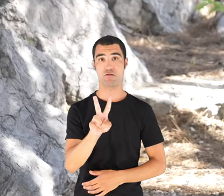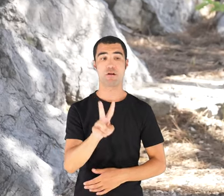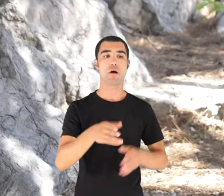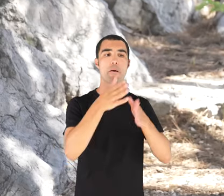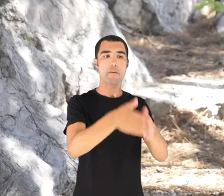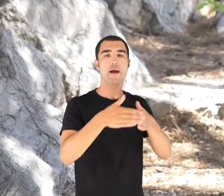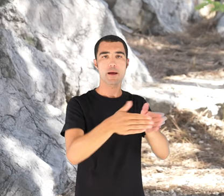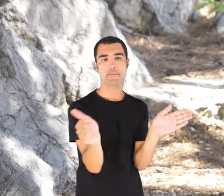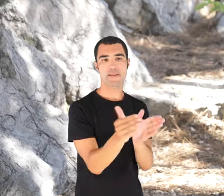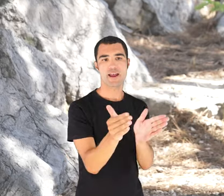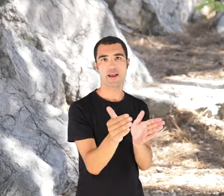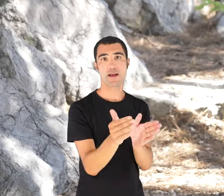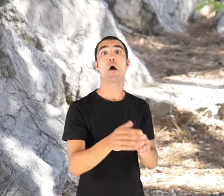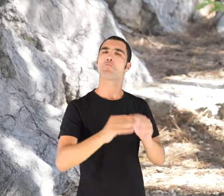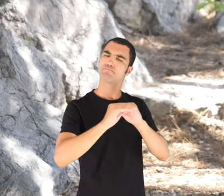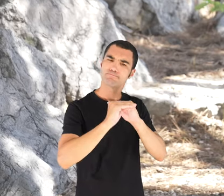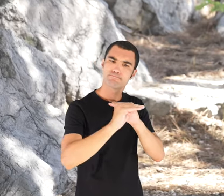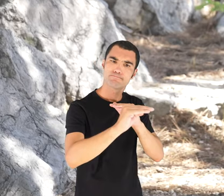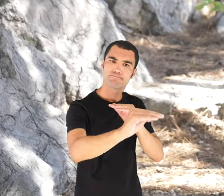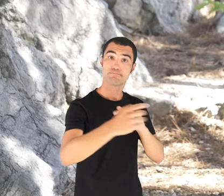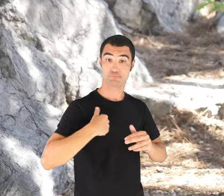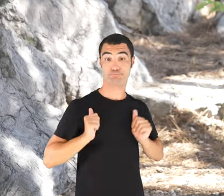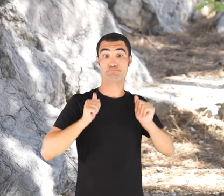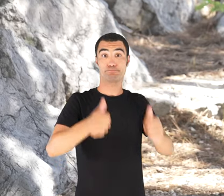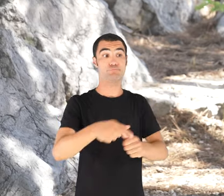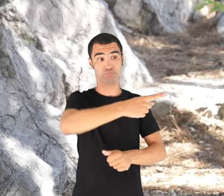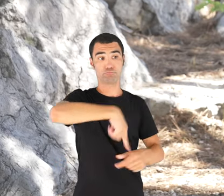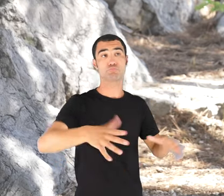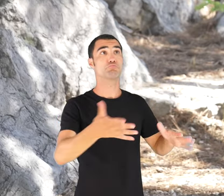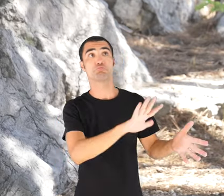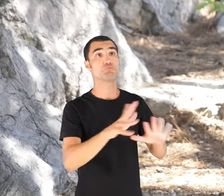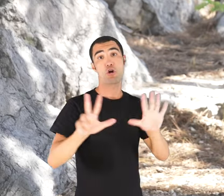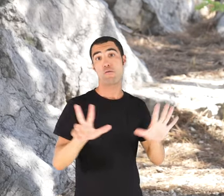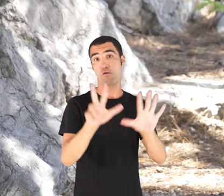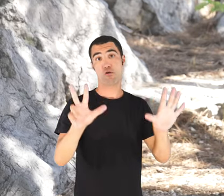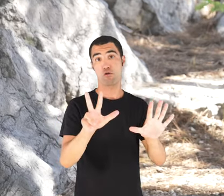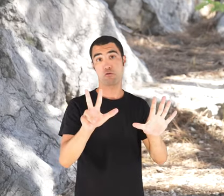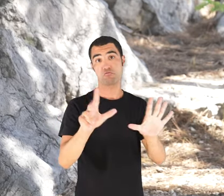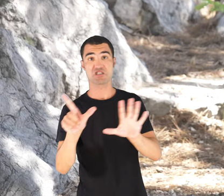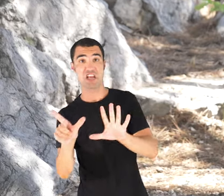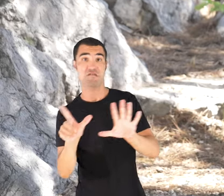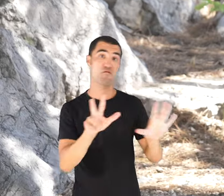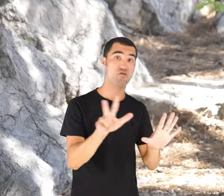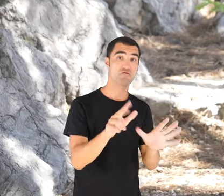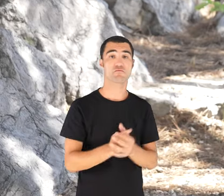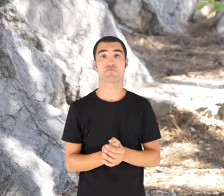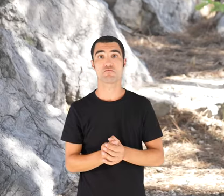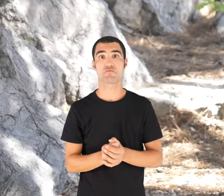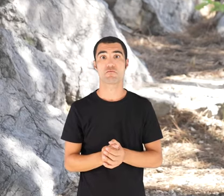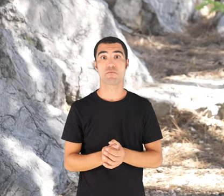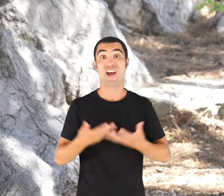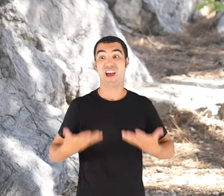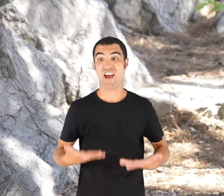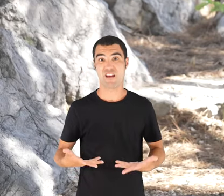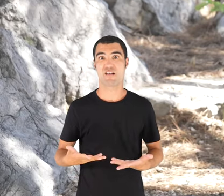barques d'art menors s'ha mantingut més, quan vaig començar a pescar a Ventura n'hi havia 8, 7, 8,